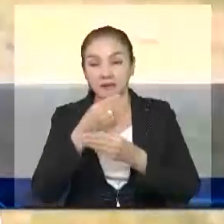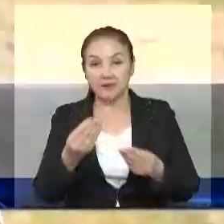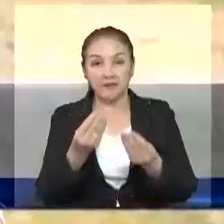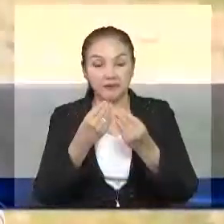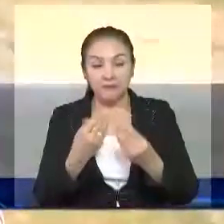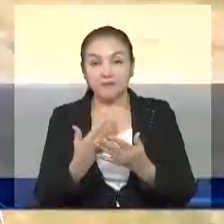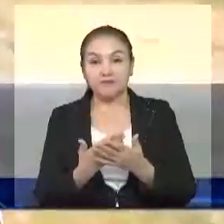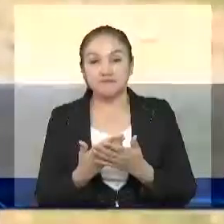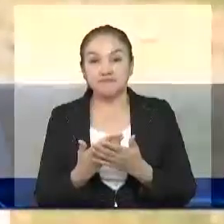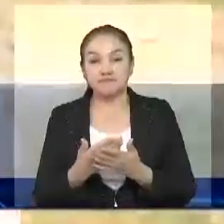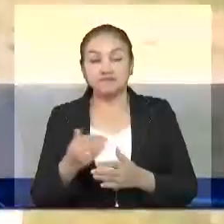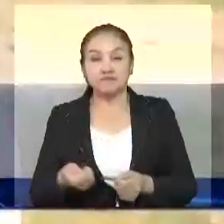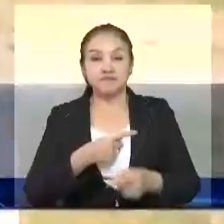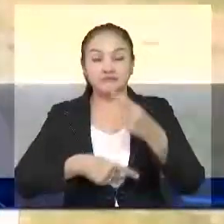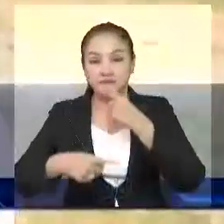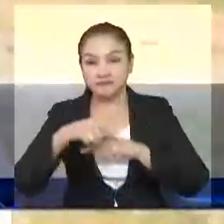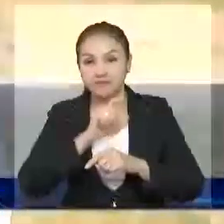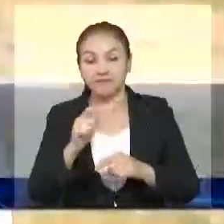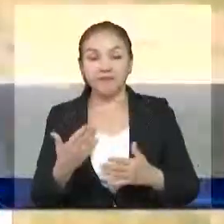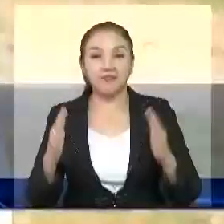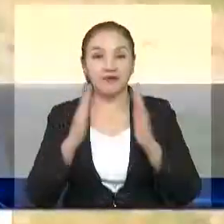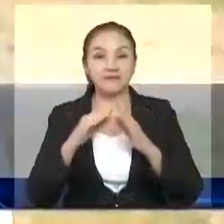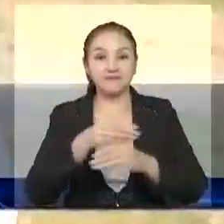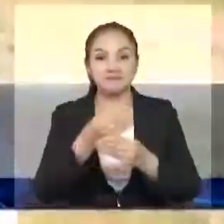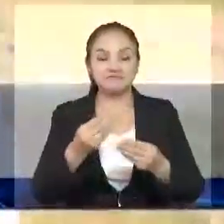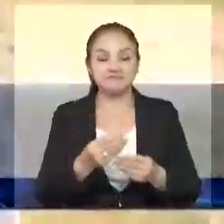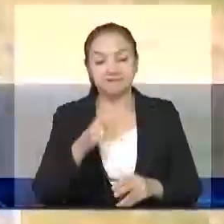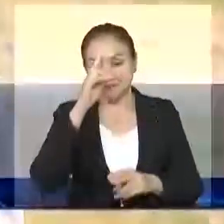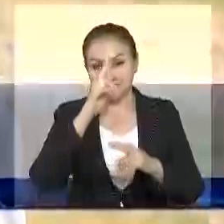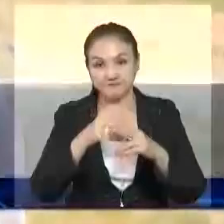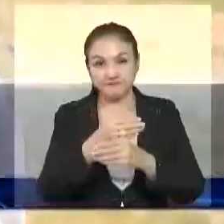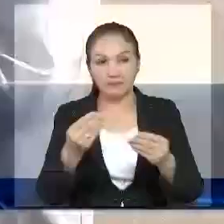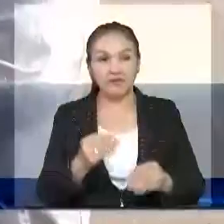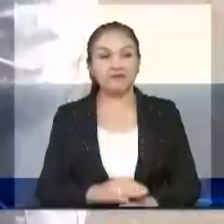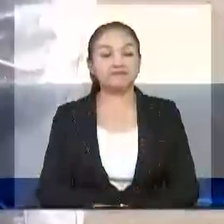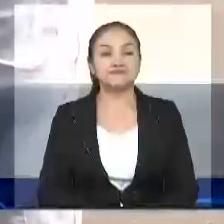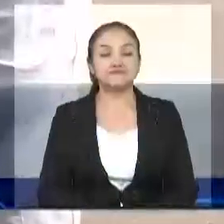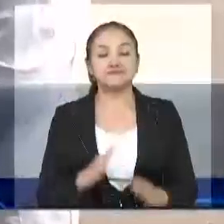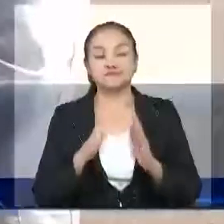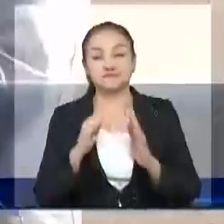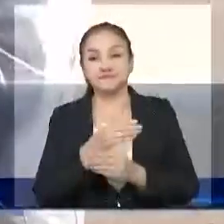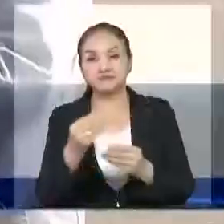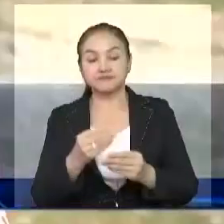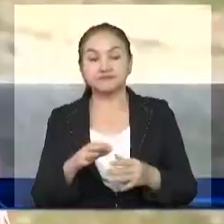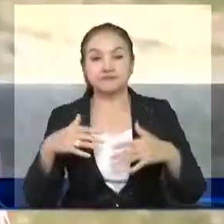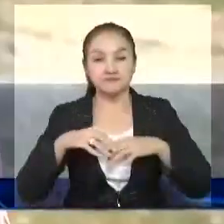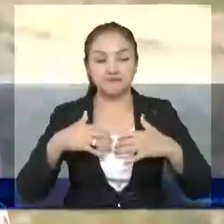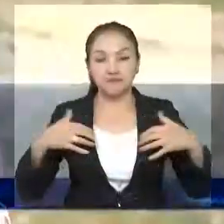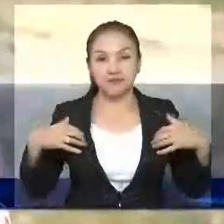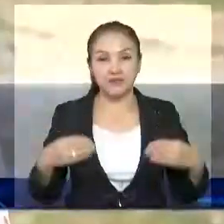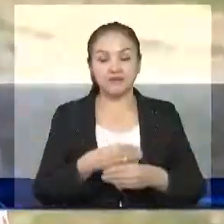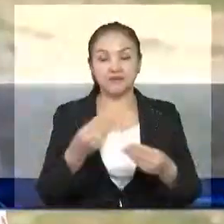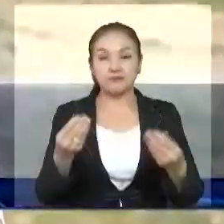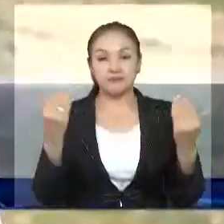етеді. Көшіп келген адамдар болса тұрғын үй беріледі ағайдың тарапынан, туының тарапынан үй беріледі, алдынан мал беріледі. Осы уақытта